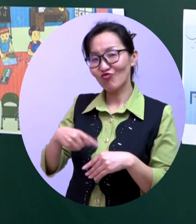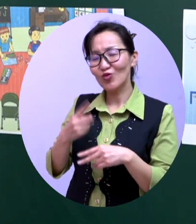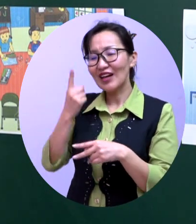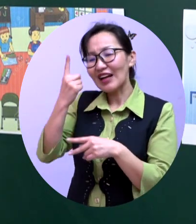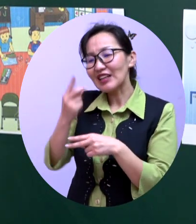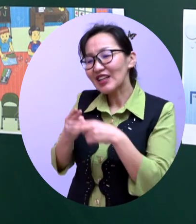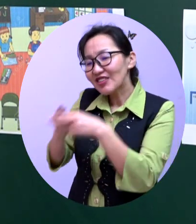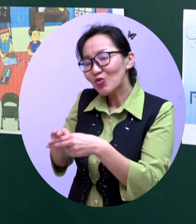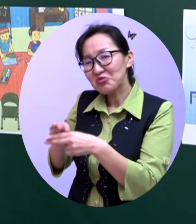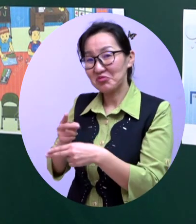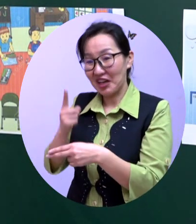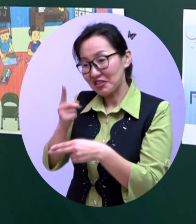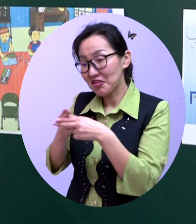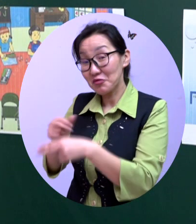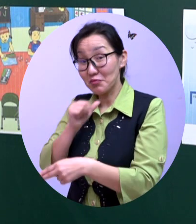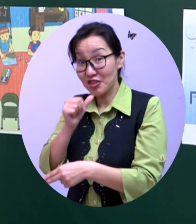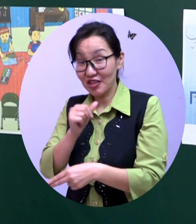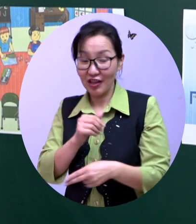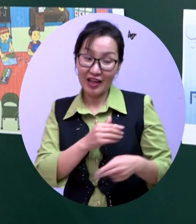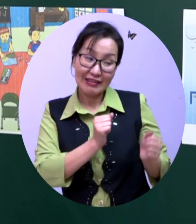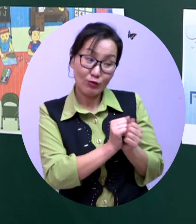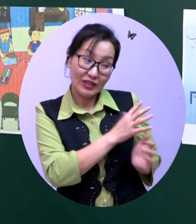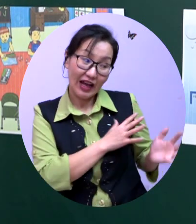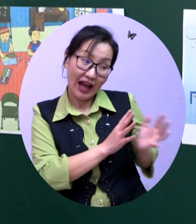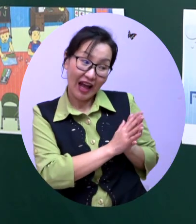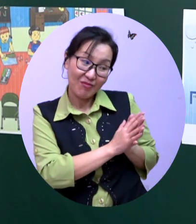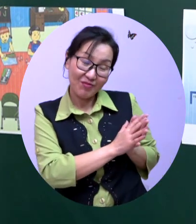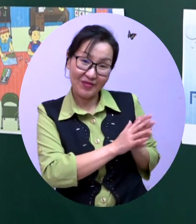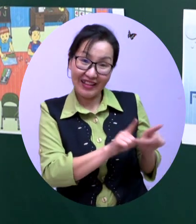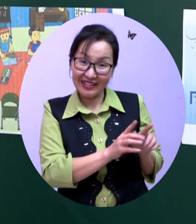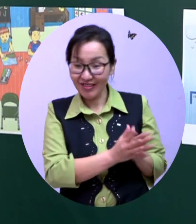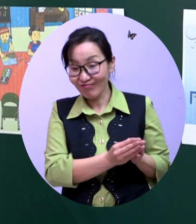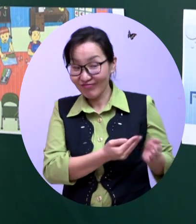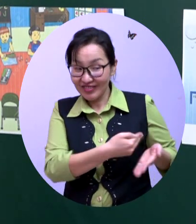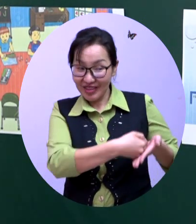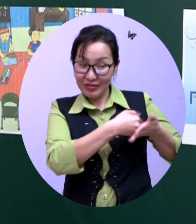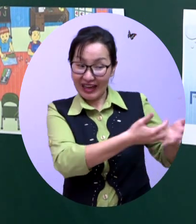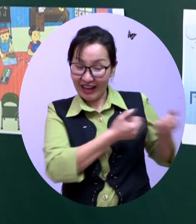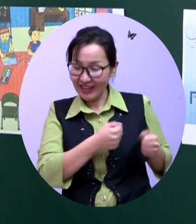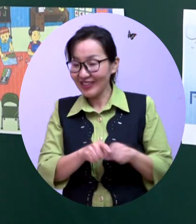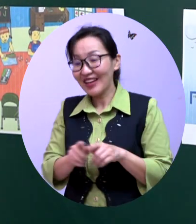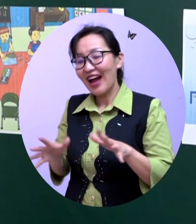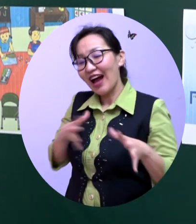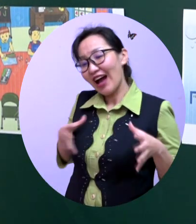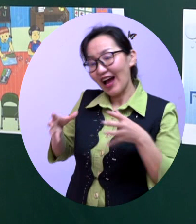хүсдэггүй, хамт олонтойгоо хамтарч хийдэг. Эндээс бусад нөхдөнд суралцаад